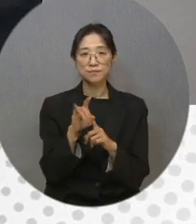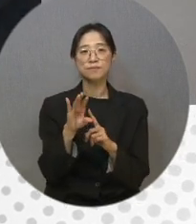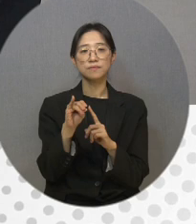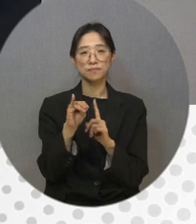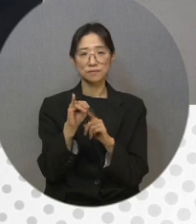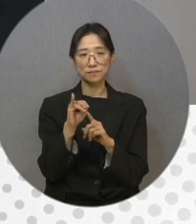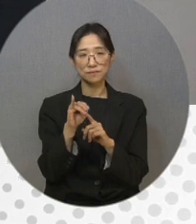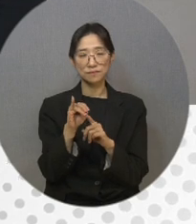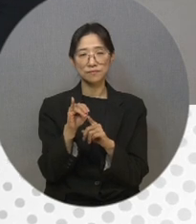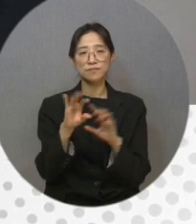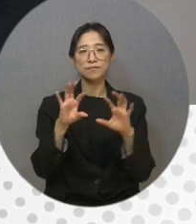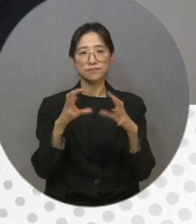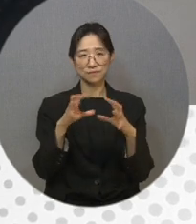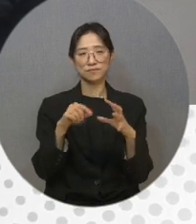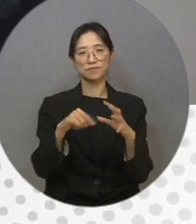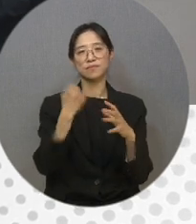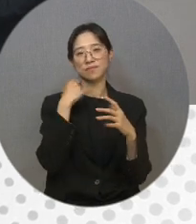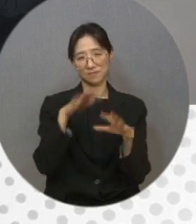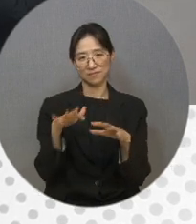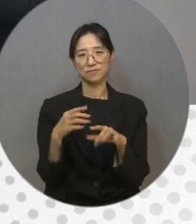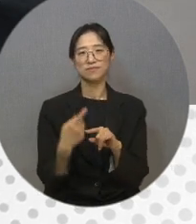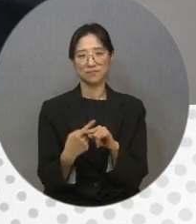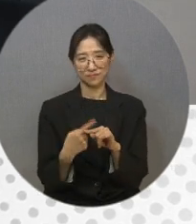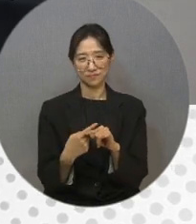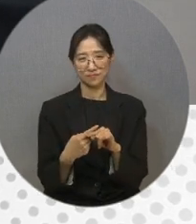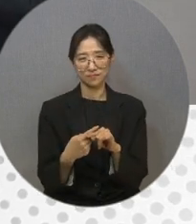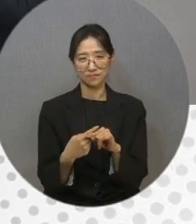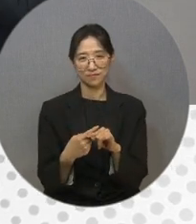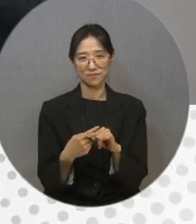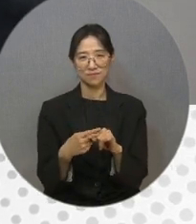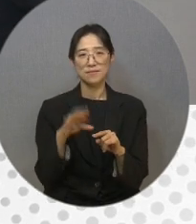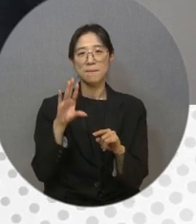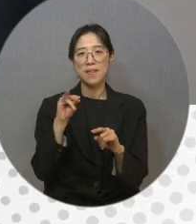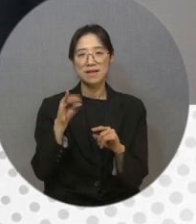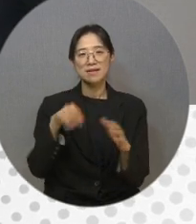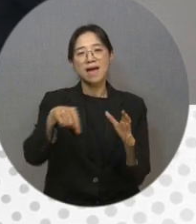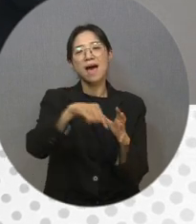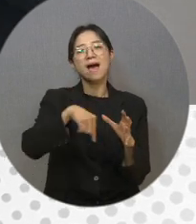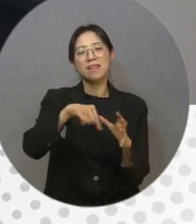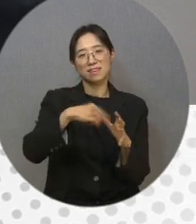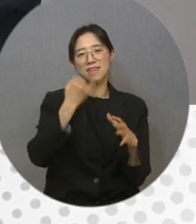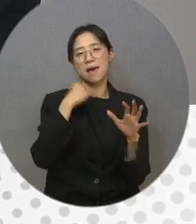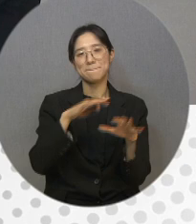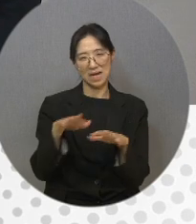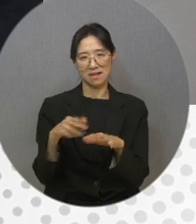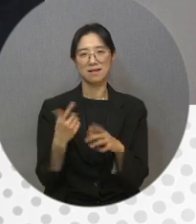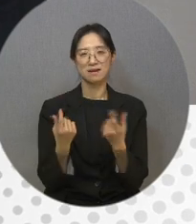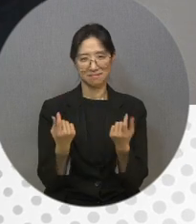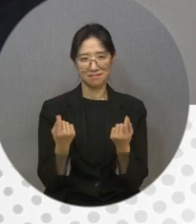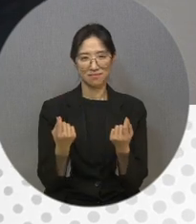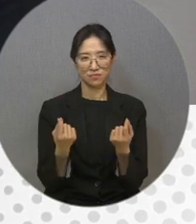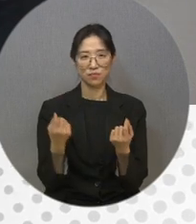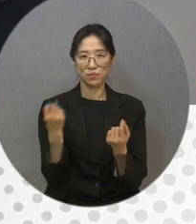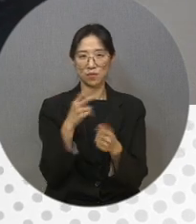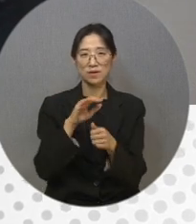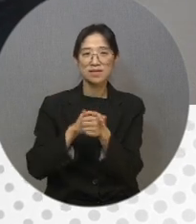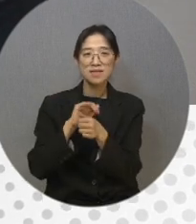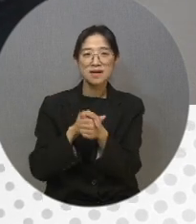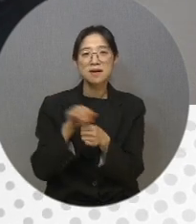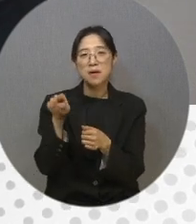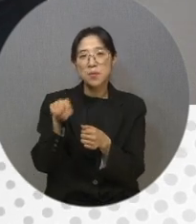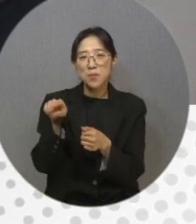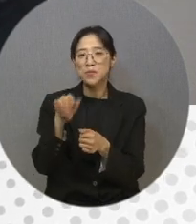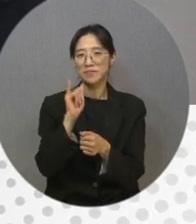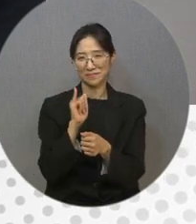내해였습니다. 아니 신라가 아니라 백제의 내해 안에 있는 바다였다는 뜻입니다. 그리고 신라는